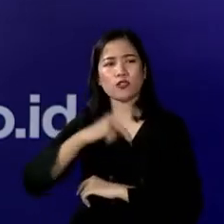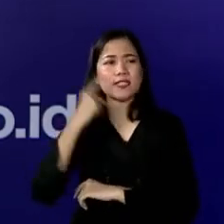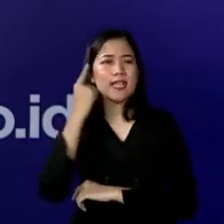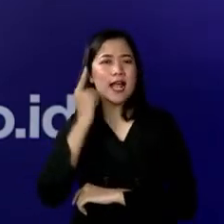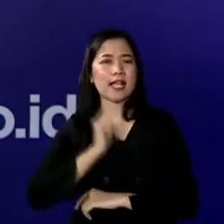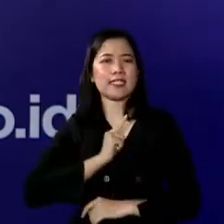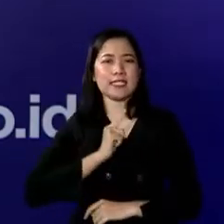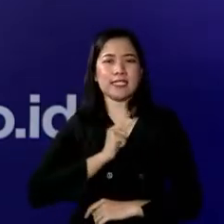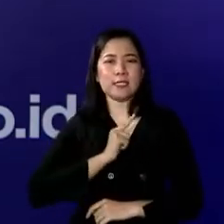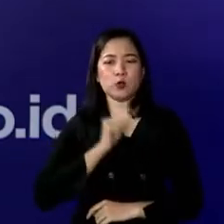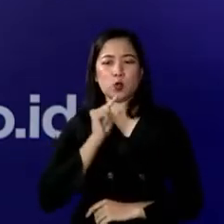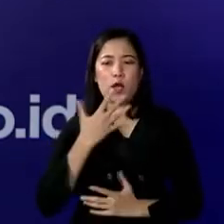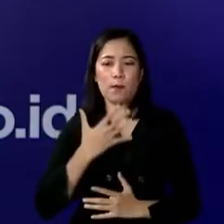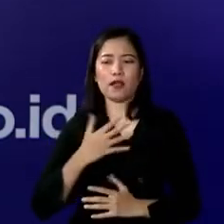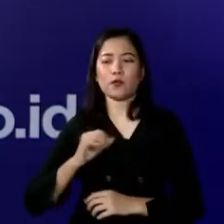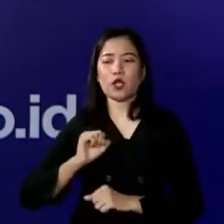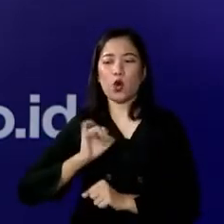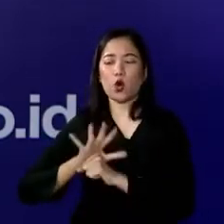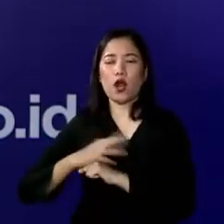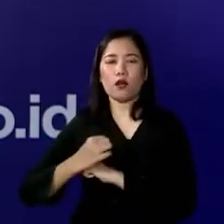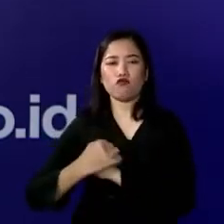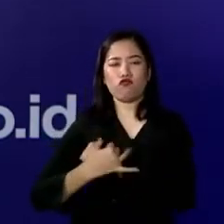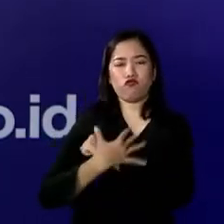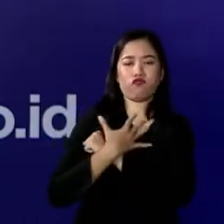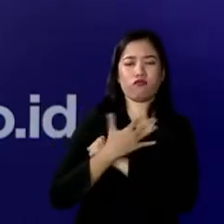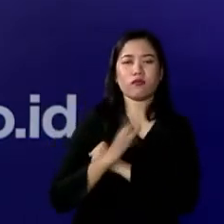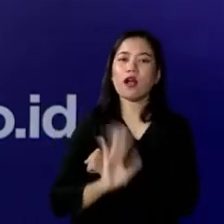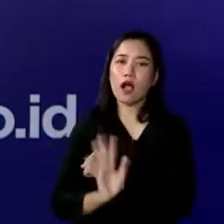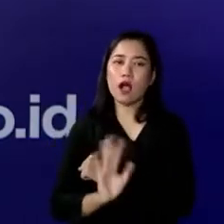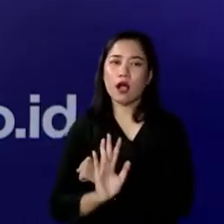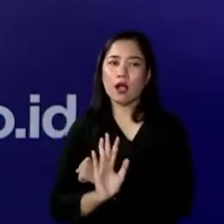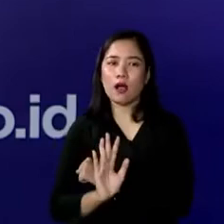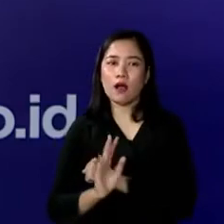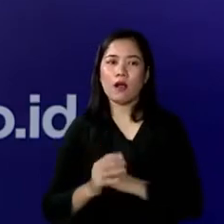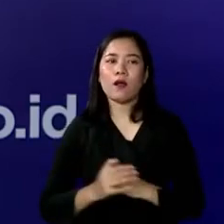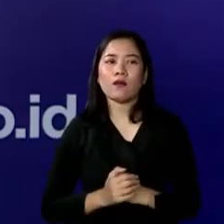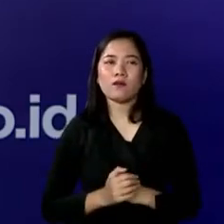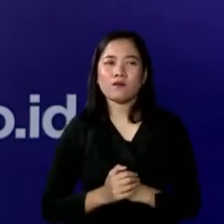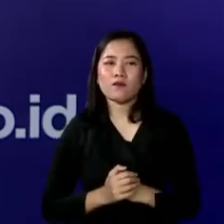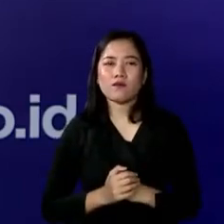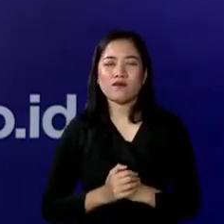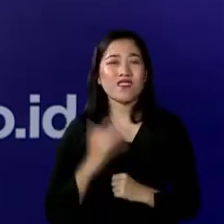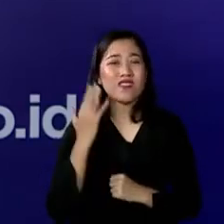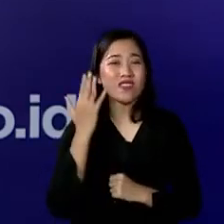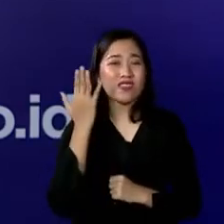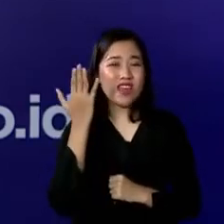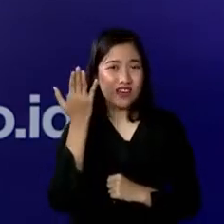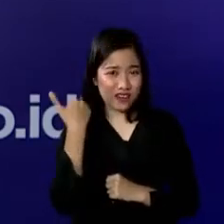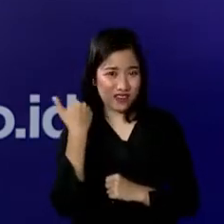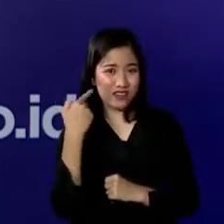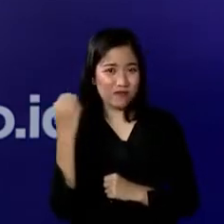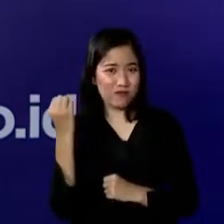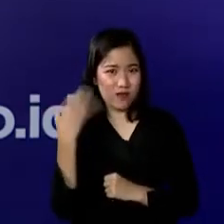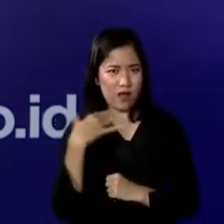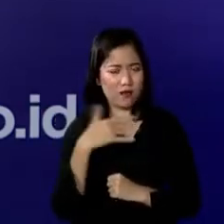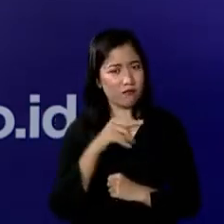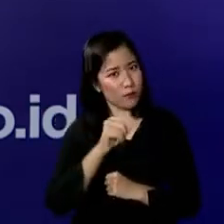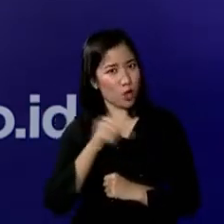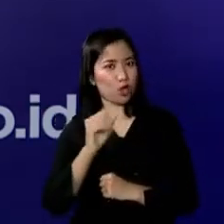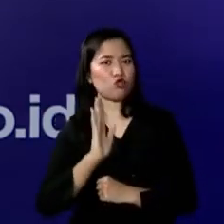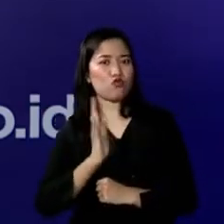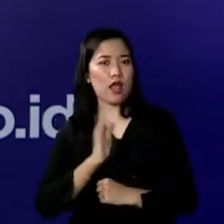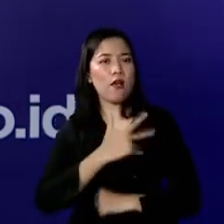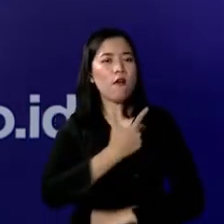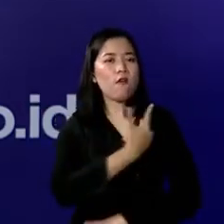untuk tidak tertular kuman itu sendiri Nah tadi sudah di benar disampaikan bahwa